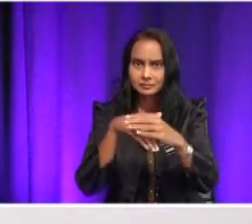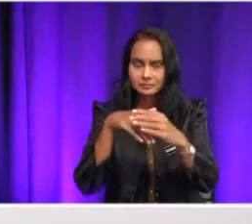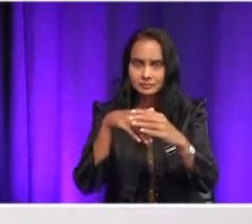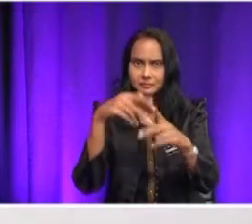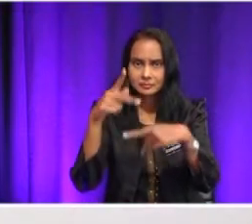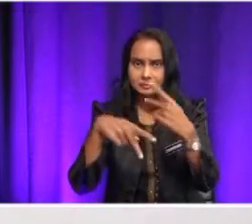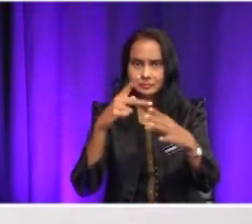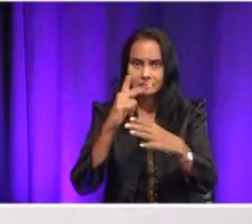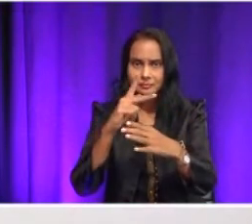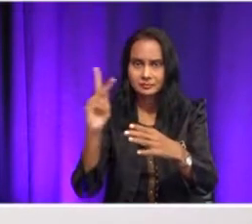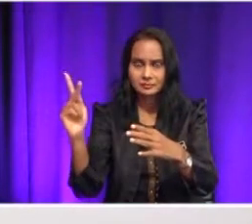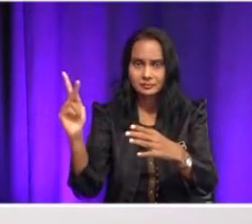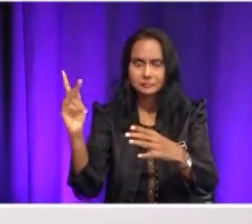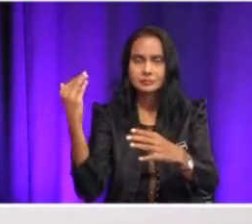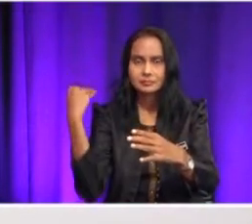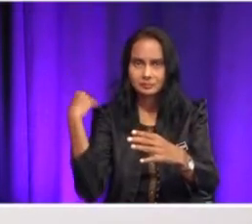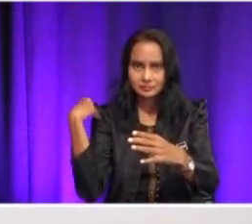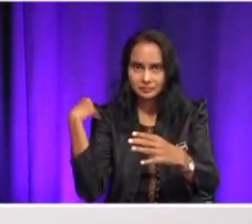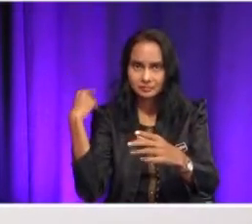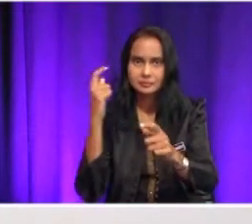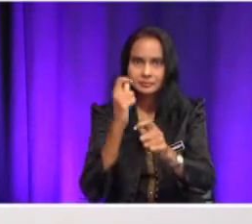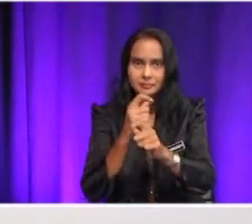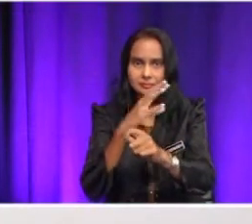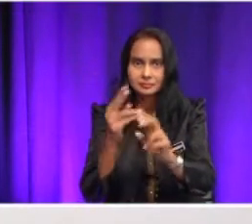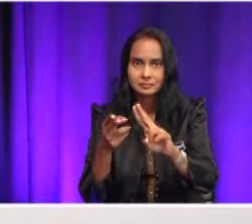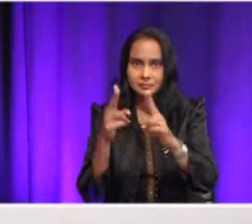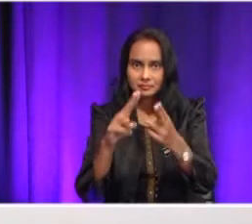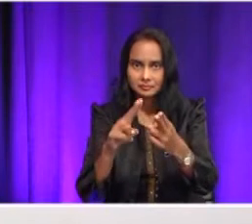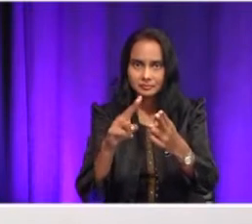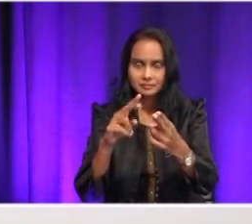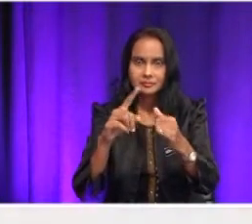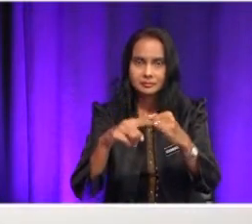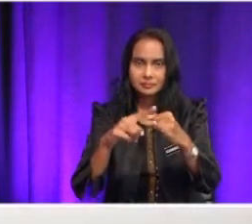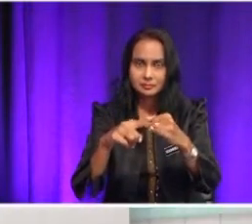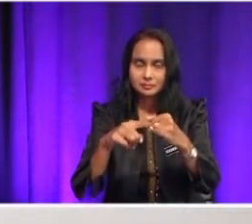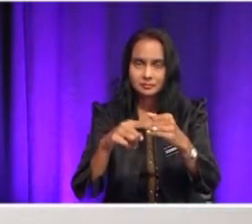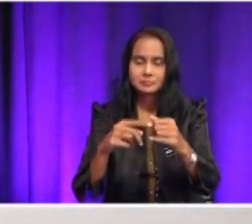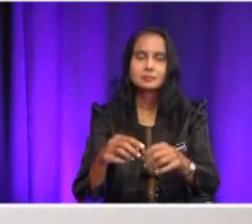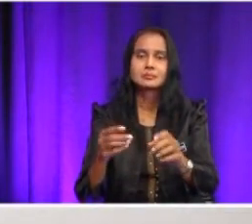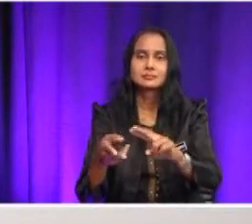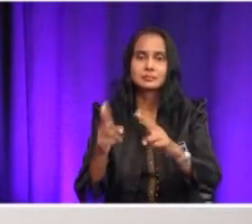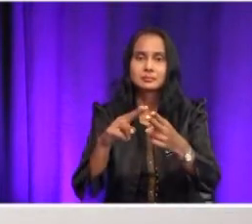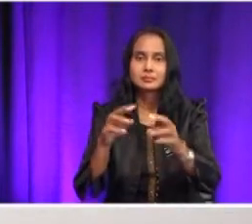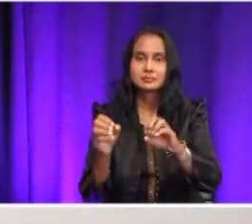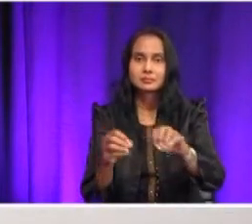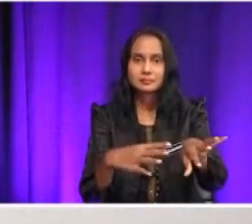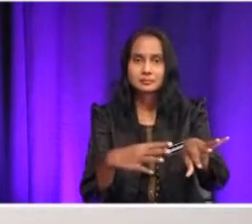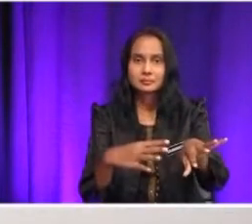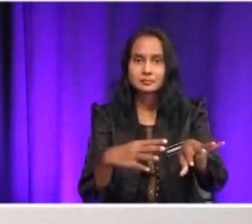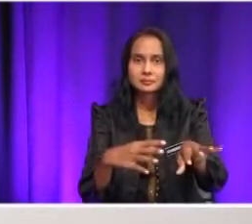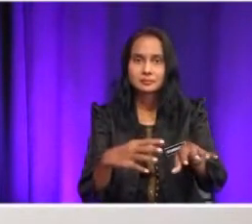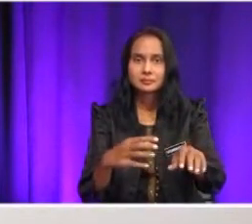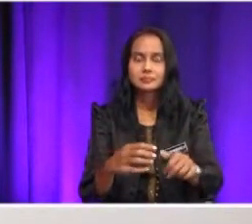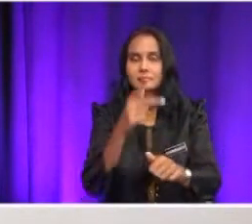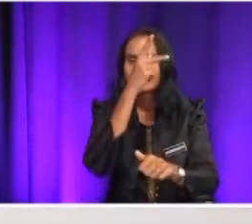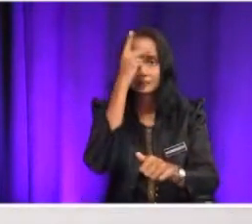terdapat input tetap dan input berubah dan akhirnya sekali perubahan output disebabkan oleh perubahan dalam input